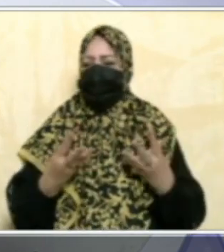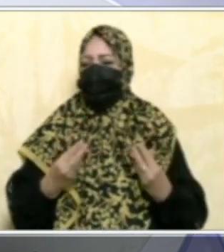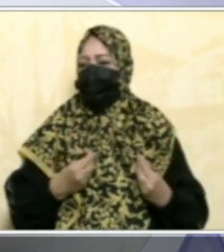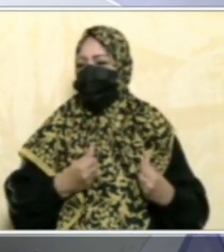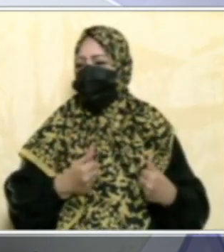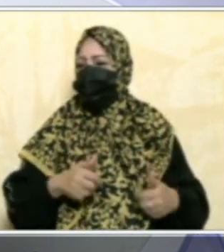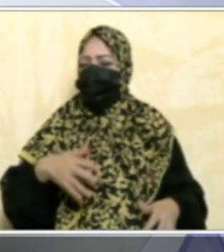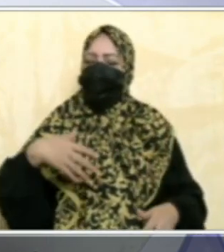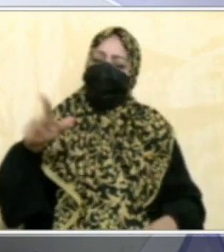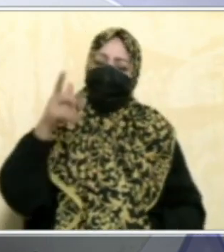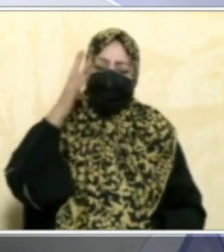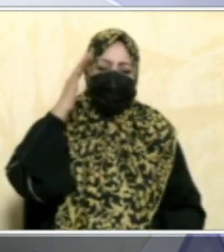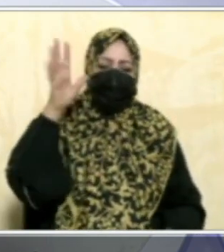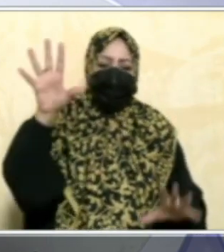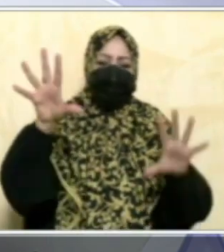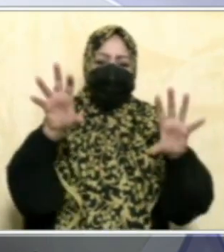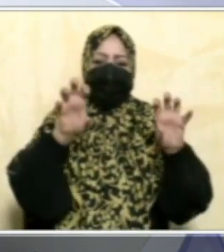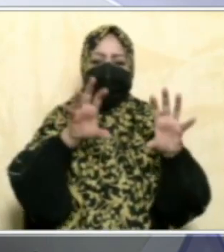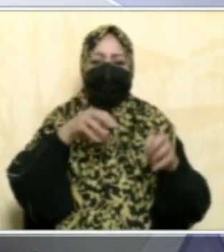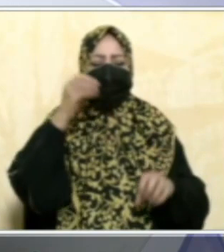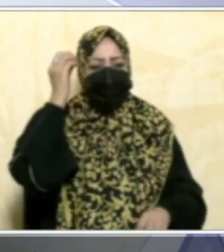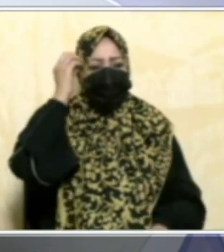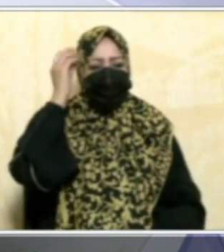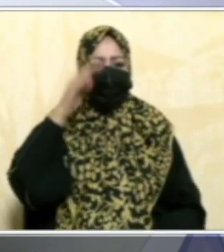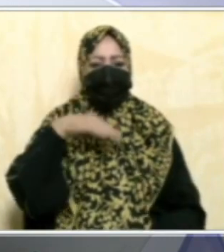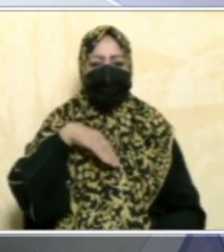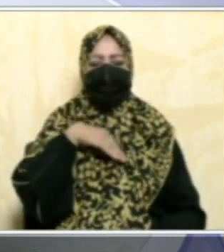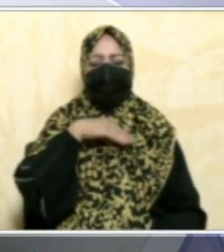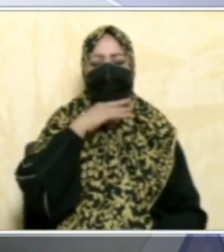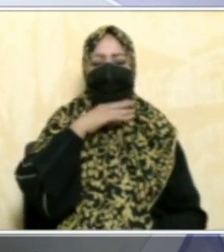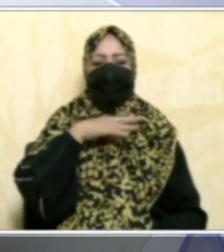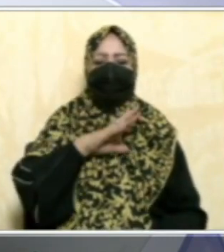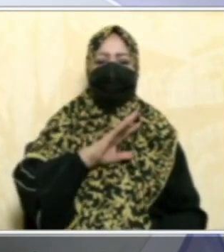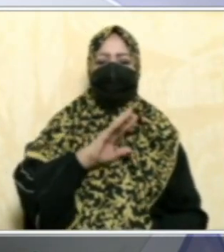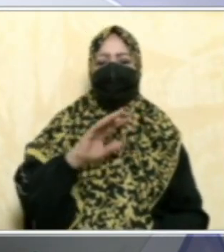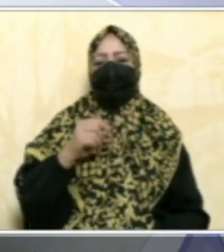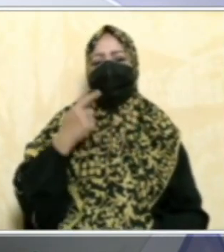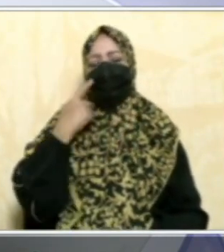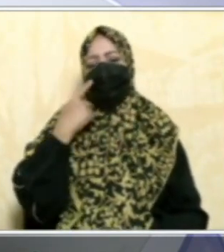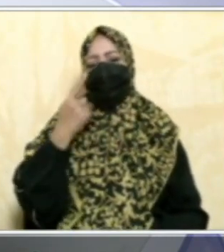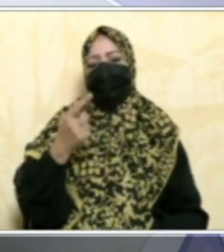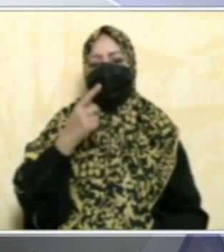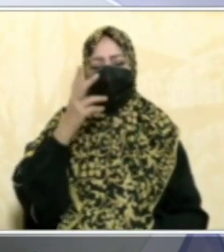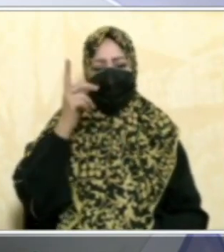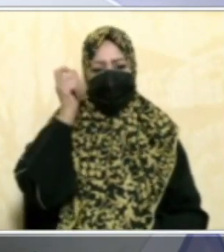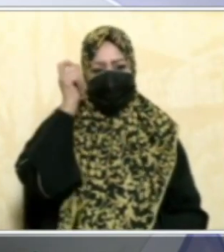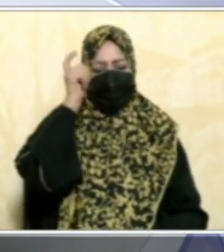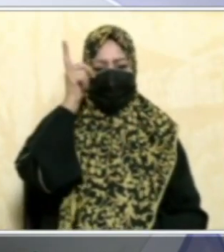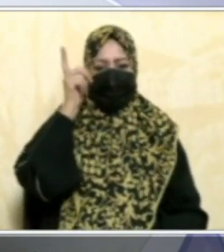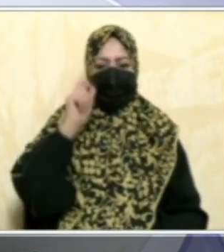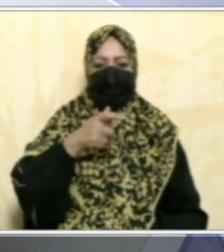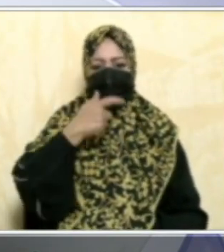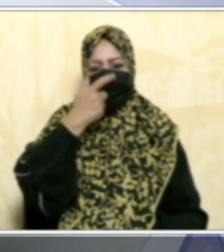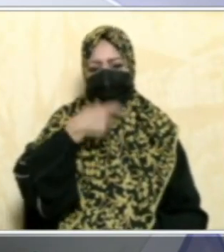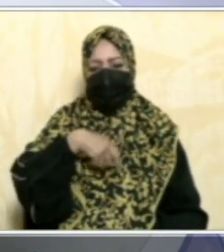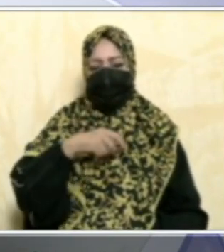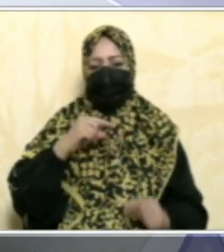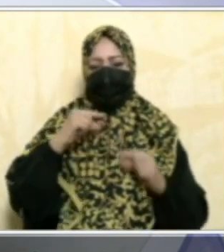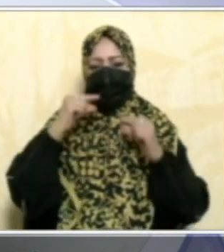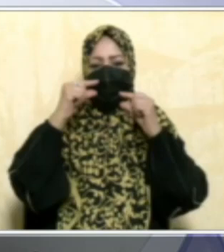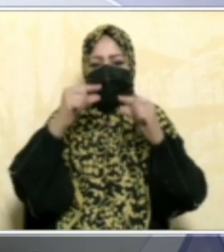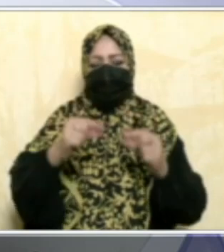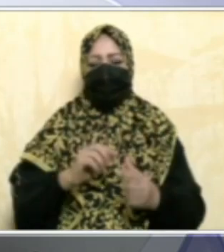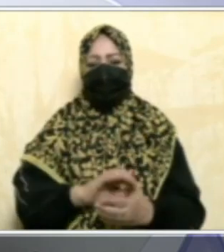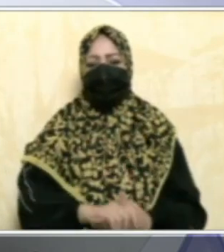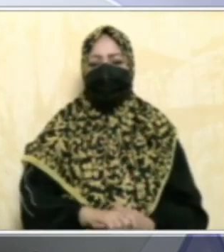هذا الذي يعني يمكن أن يفهم من الحديث. الأخ فوزي من طرابلس قال توفيت